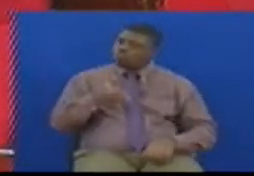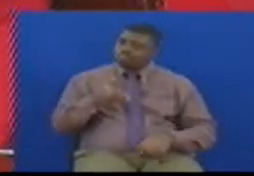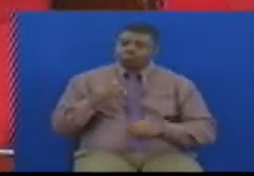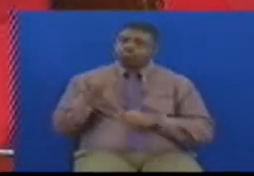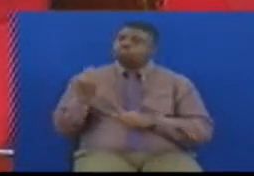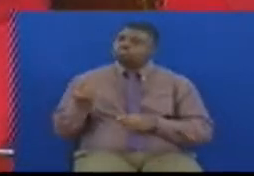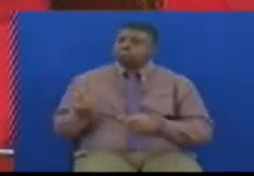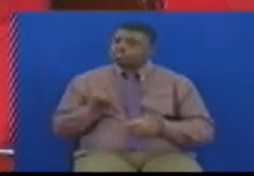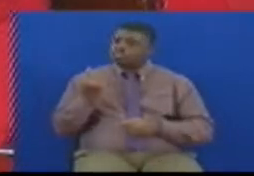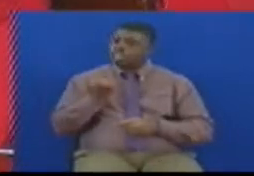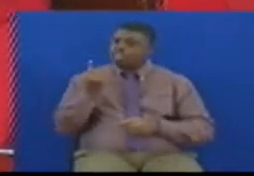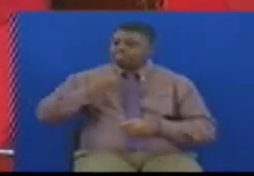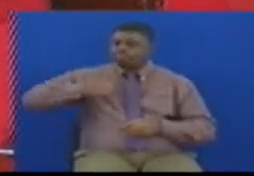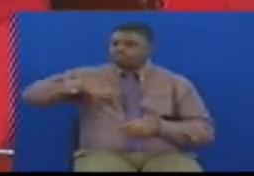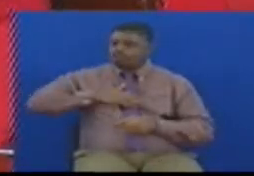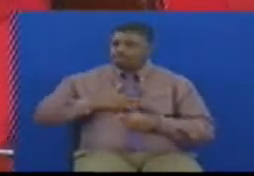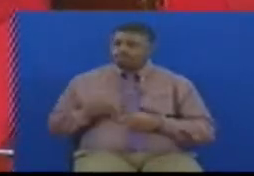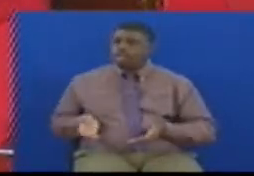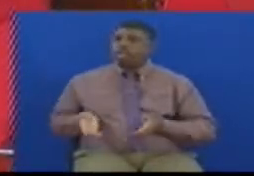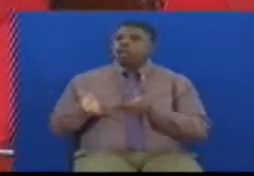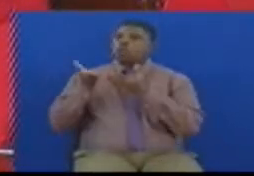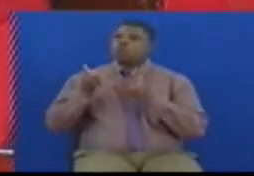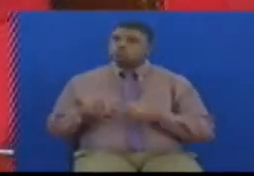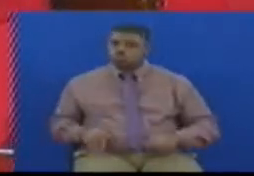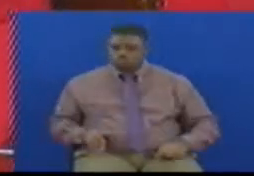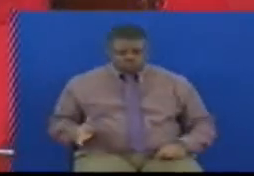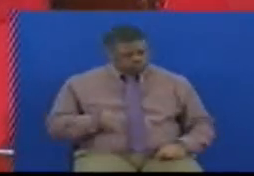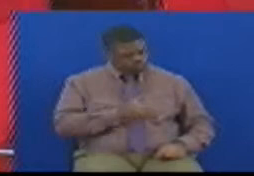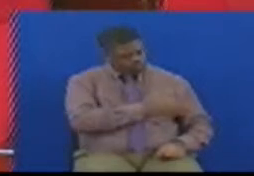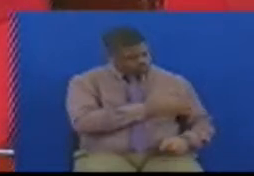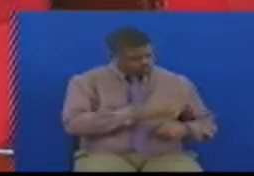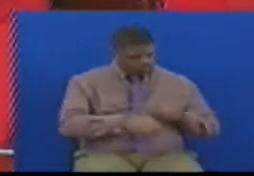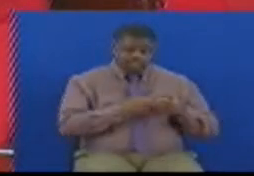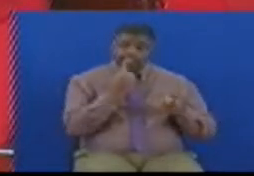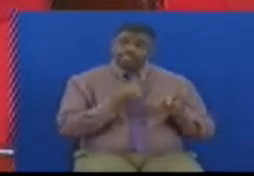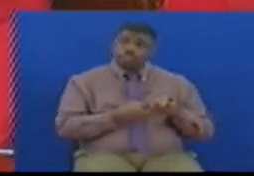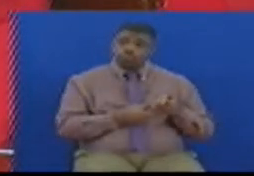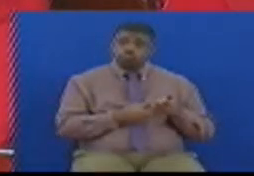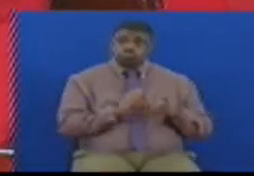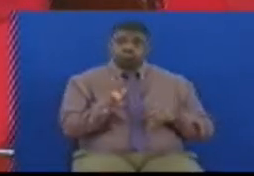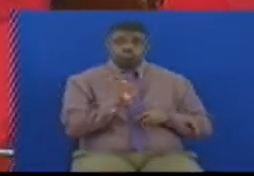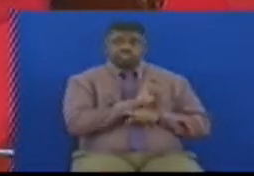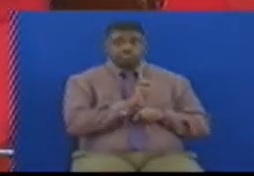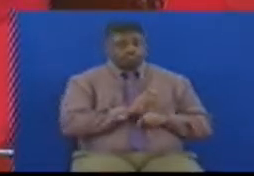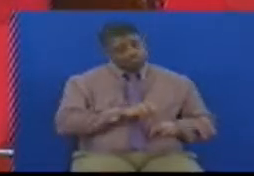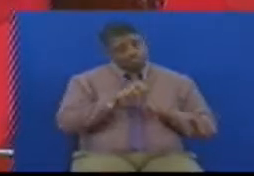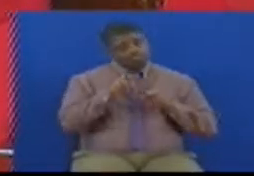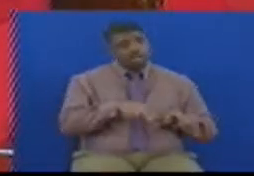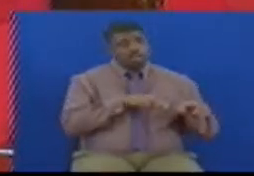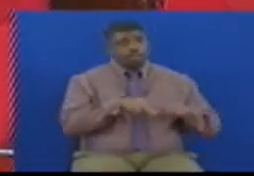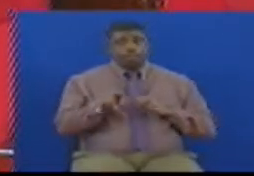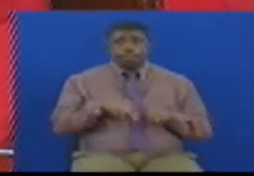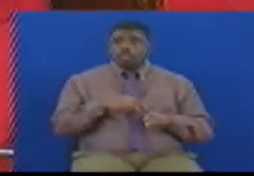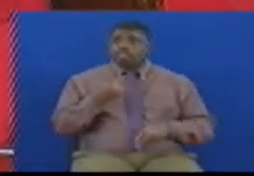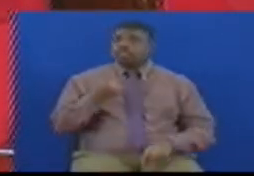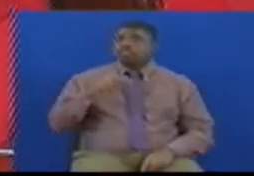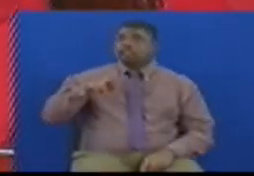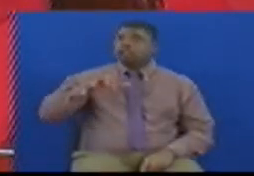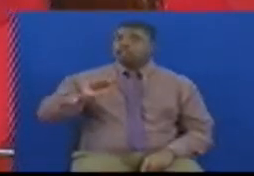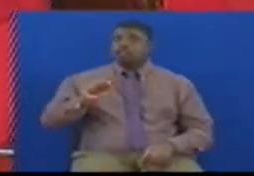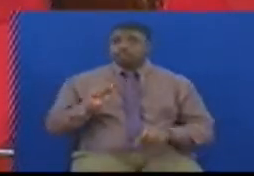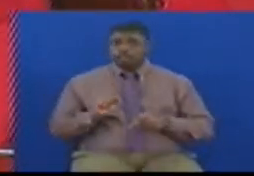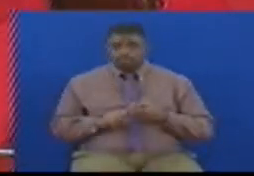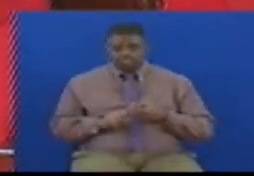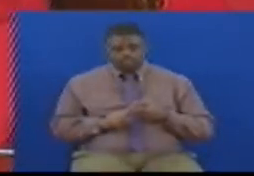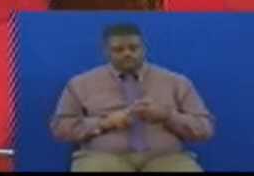letu. Hoja namba 3, usimamizi wa mkataba na hali ya ufanisi katika mamlaka ya bandari TRA. Mheshimiwa